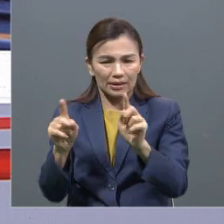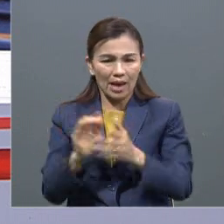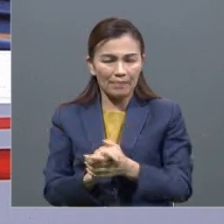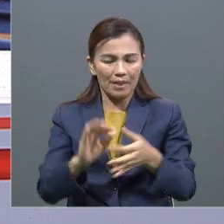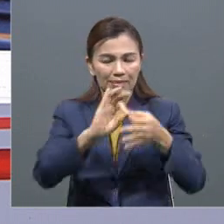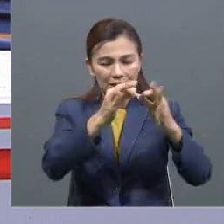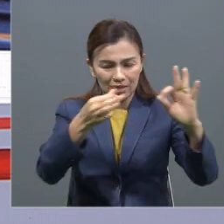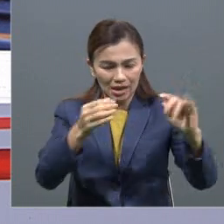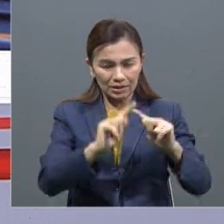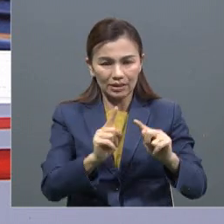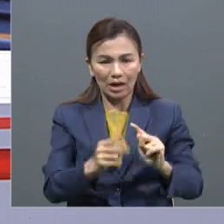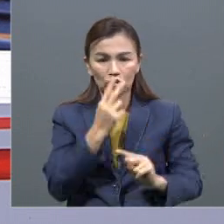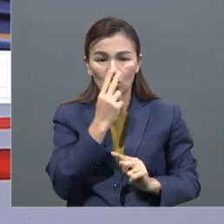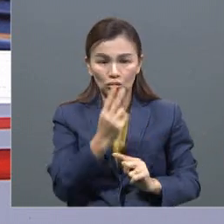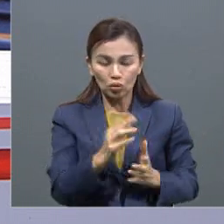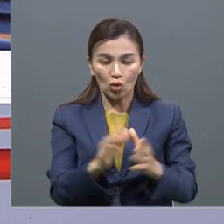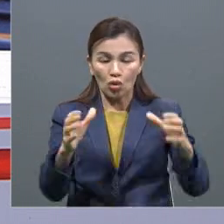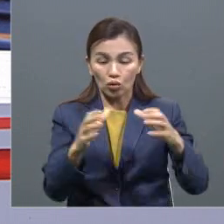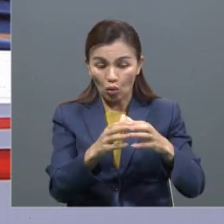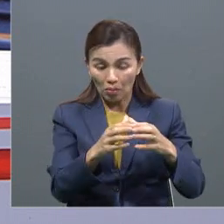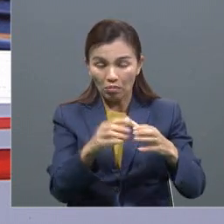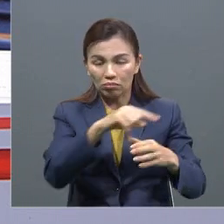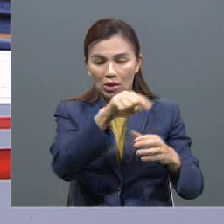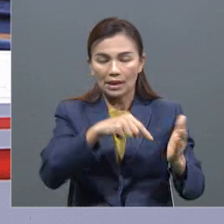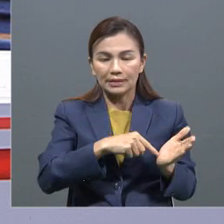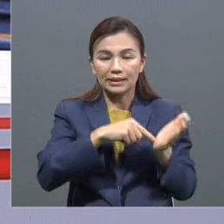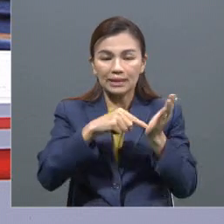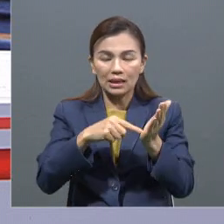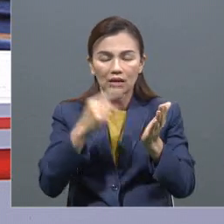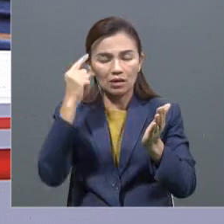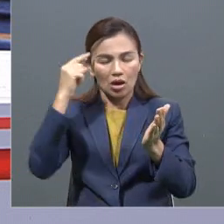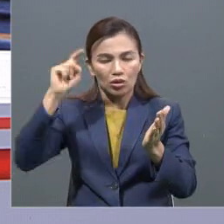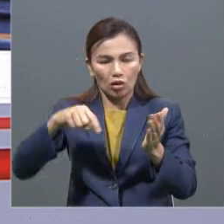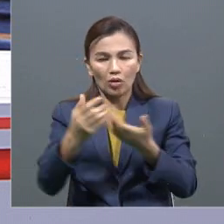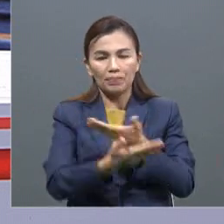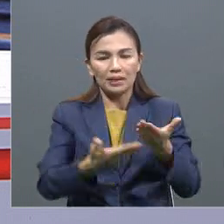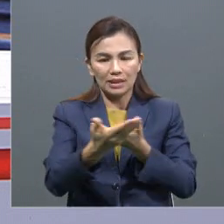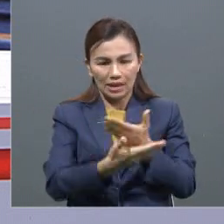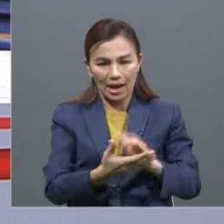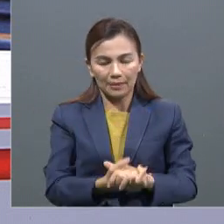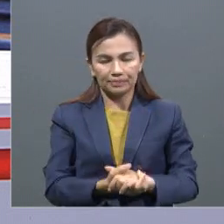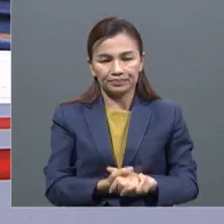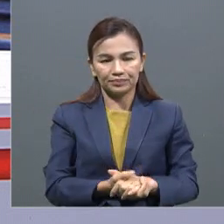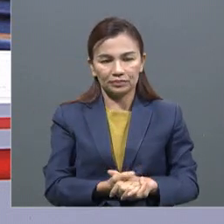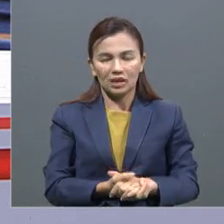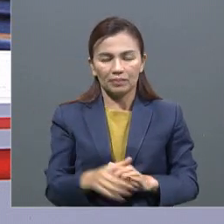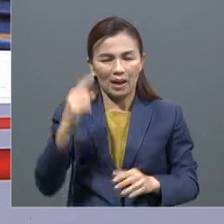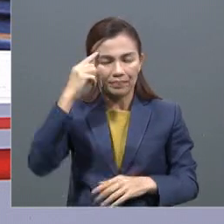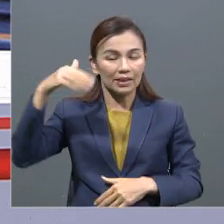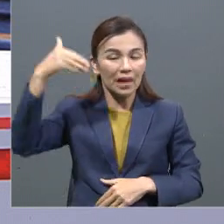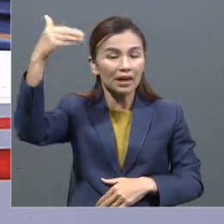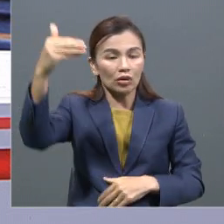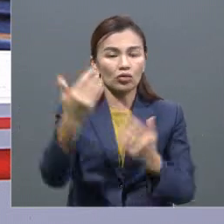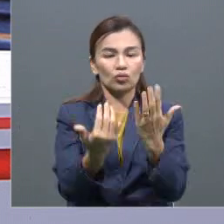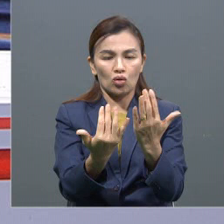ให้เกียรติกันเพียงแต่ว่าอาจจะพรรครวมเขาเสนอมาก็ต้องพิจารณา เป็นโควต้าเขา แต่มันอาจจะไม่ใช่เร็วๆนี้แน่นอนนะ